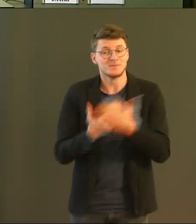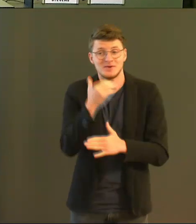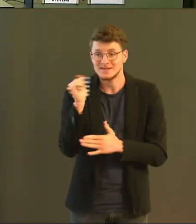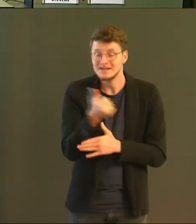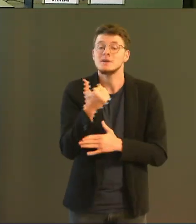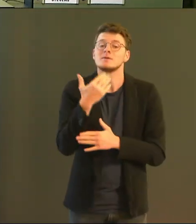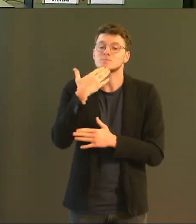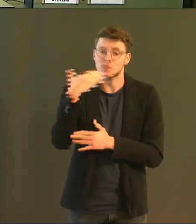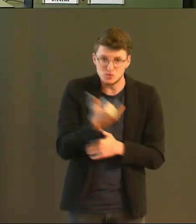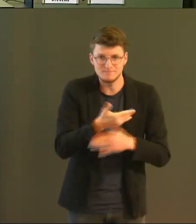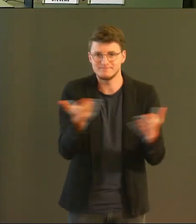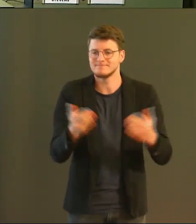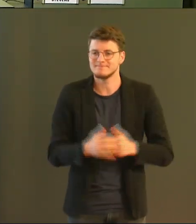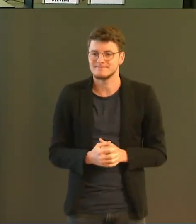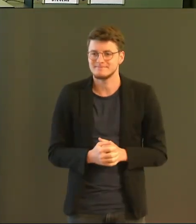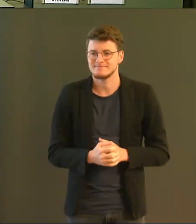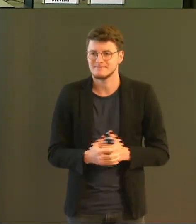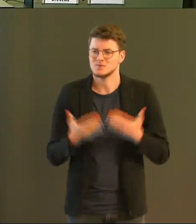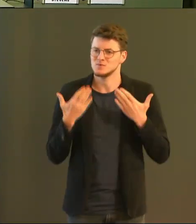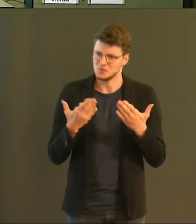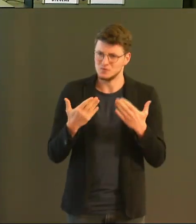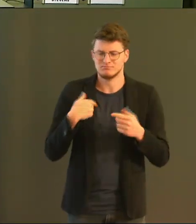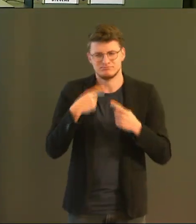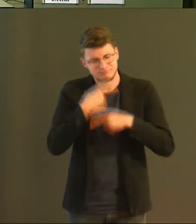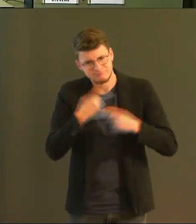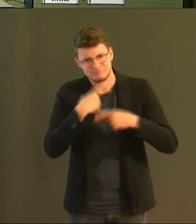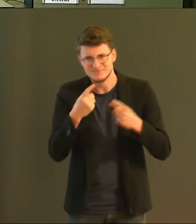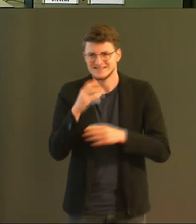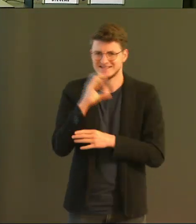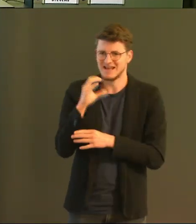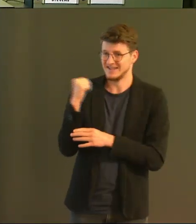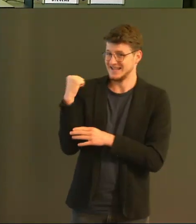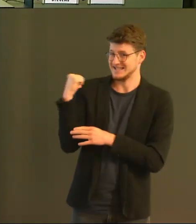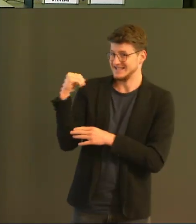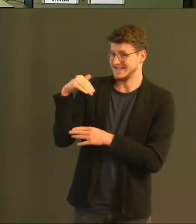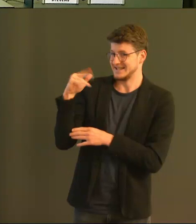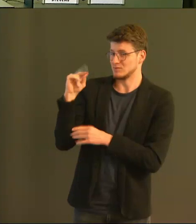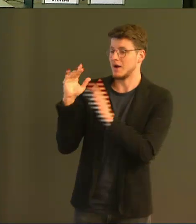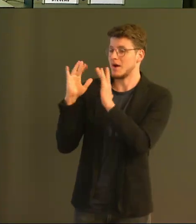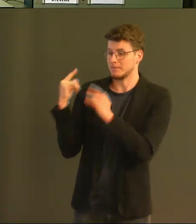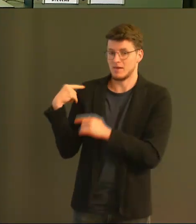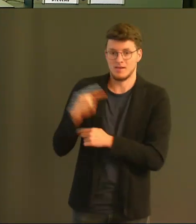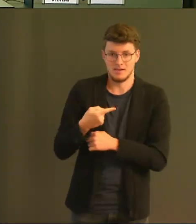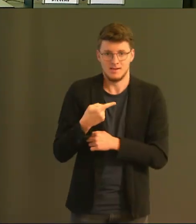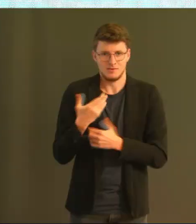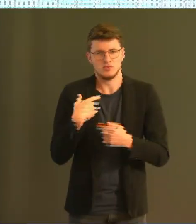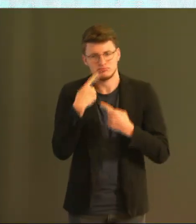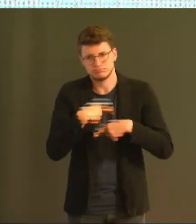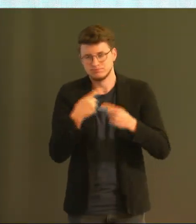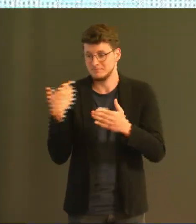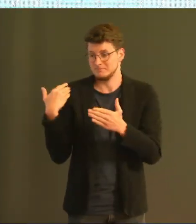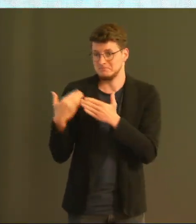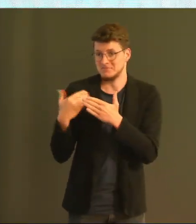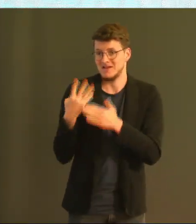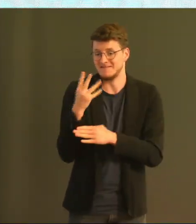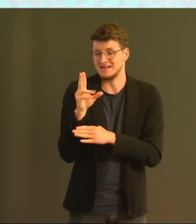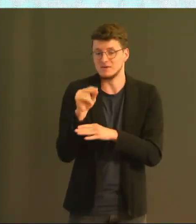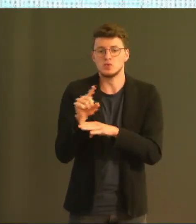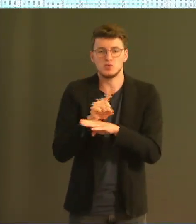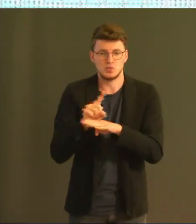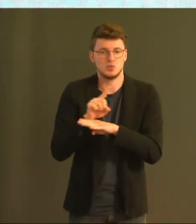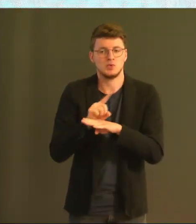présenté rue desaix franquiste rennais 28 ans après ou d'avril on peut faire un truc c'est un autre round